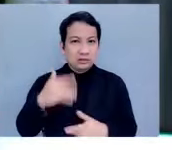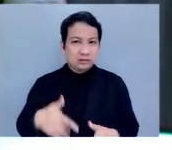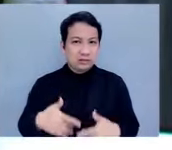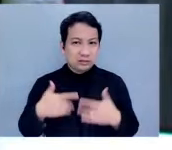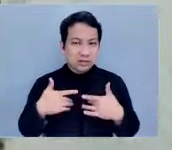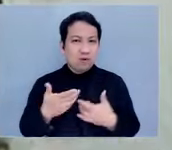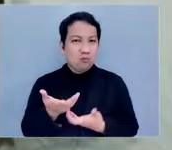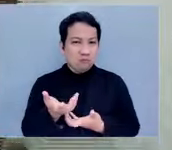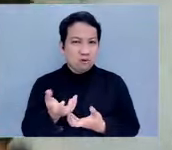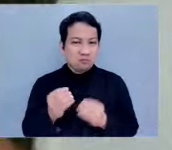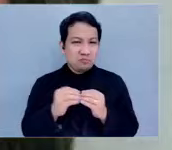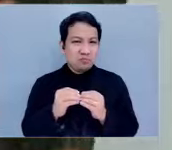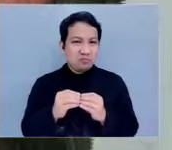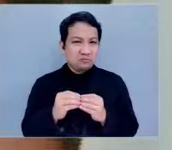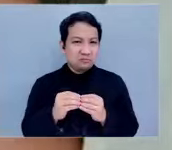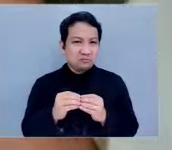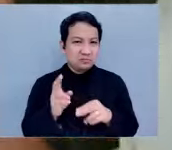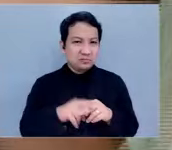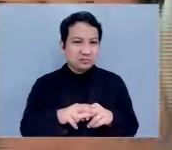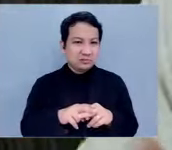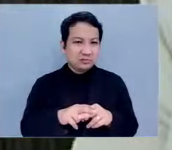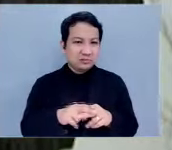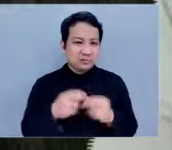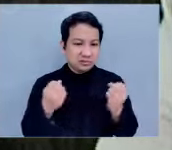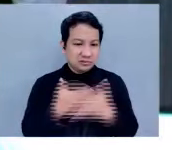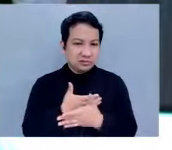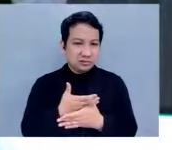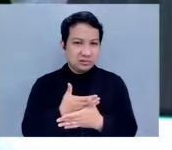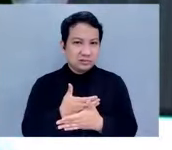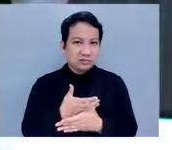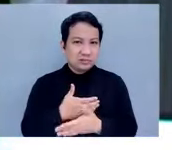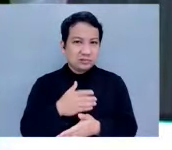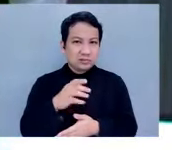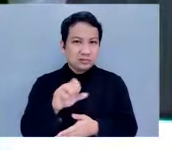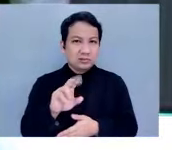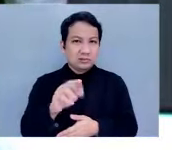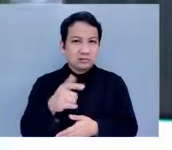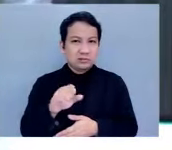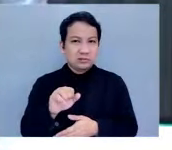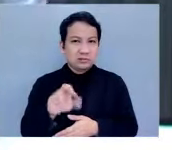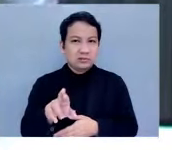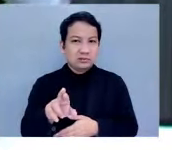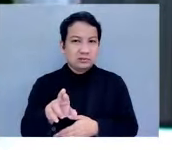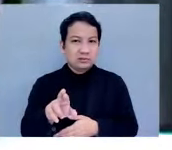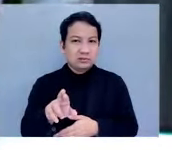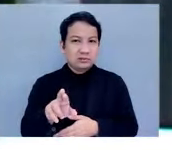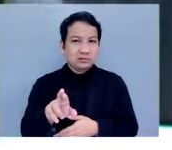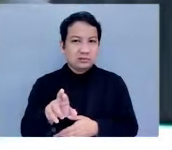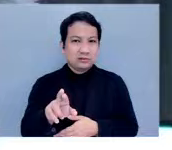yung pinaka biggest fear ng isang sugar mercado? Ano nangyayari?